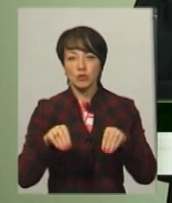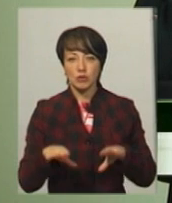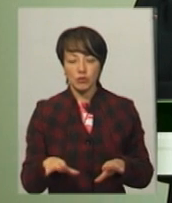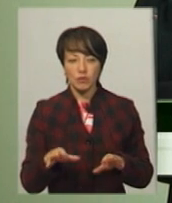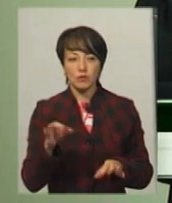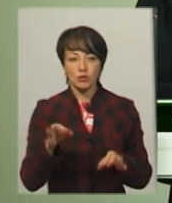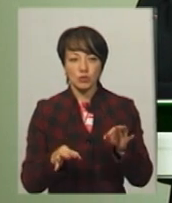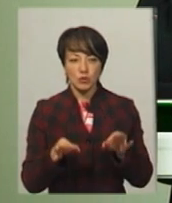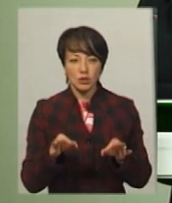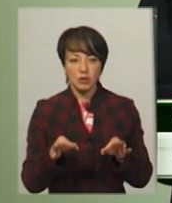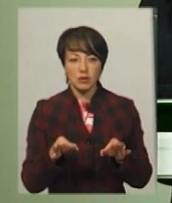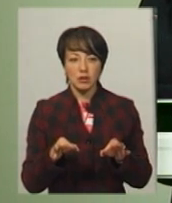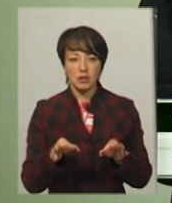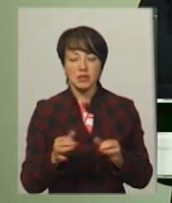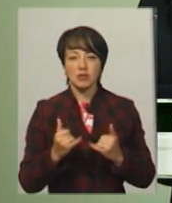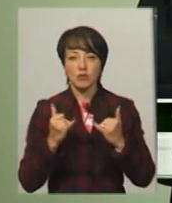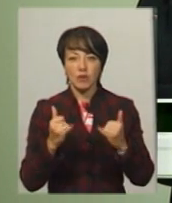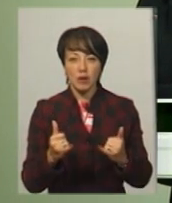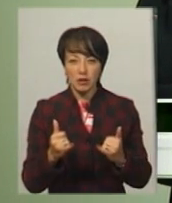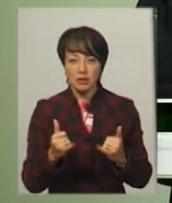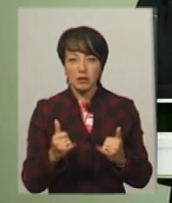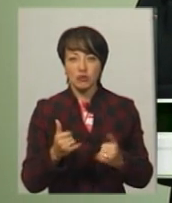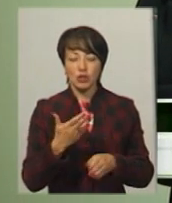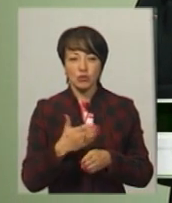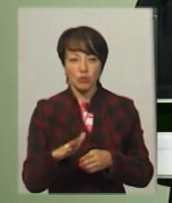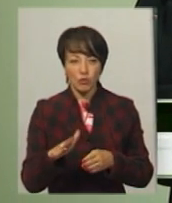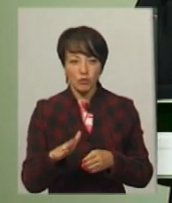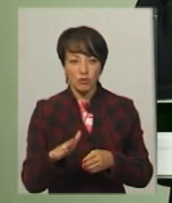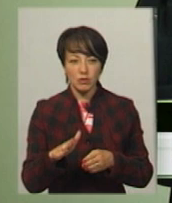Клопотання слідчого заборонити частково застосувати його на підозру Сторожука Артура Мисевича,